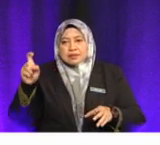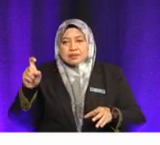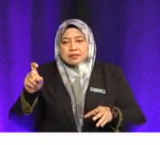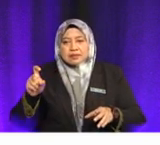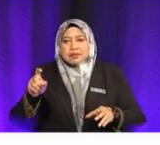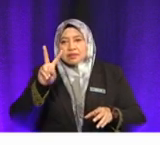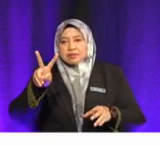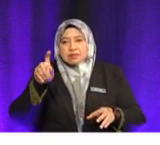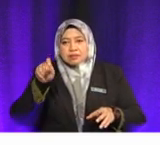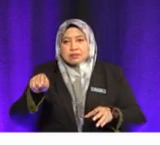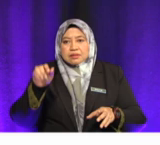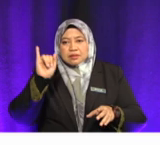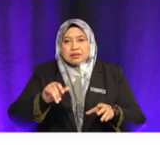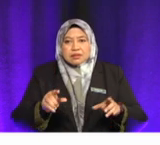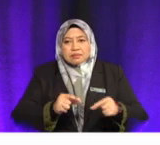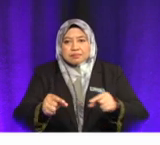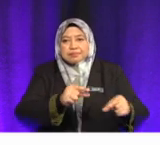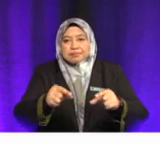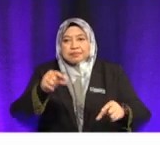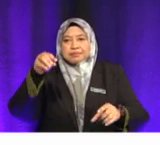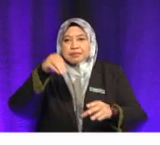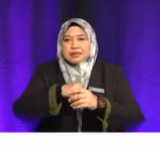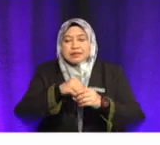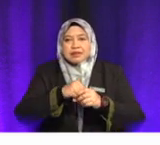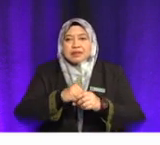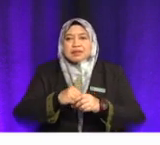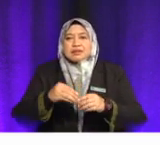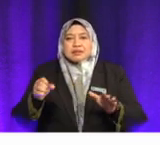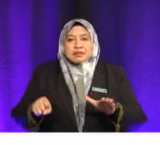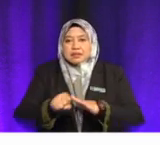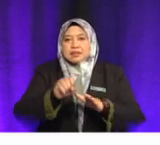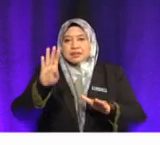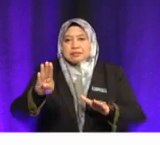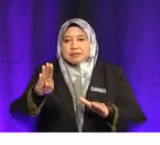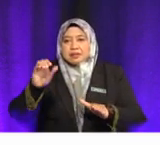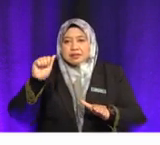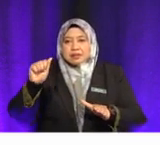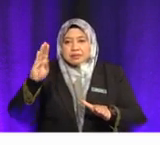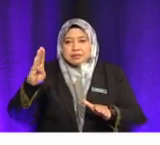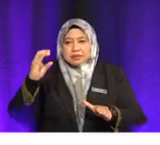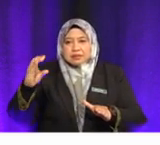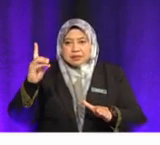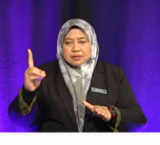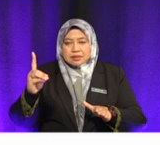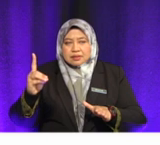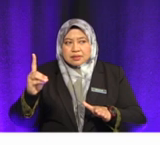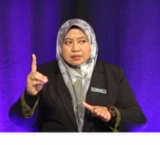yang bergerak di dalam segi empat sama abcd tersebut